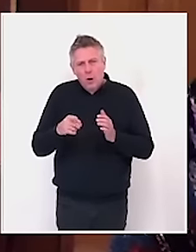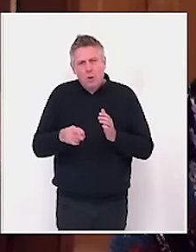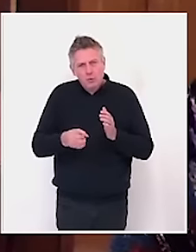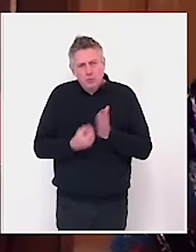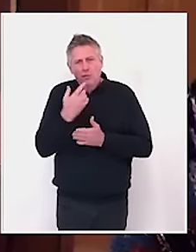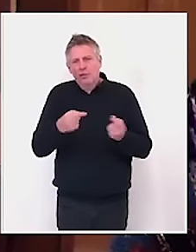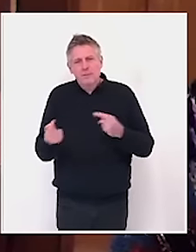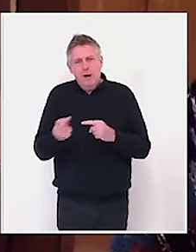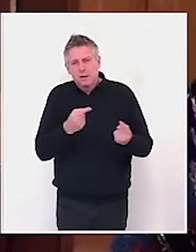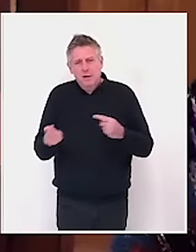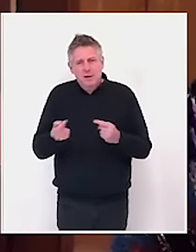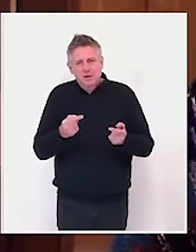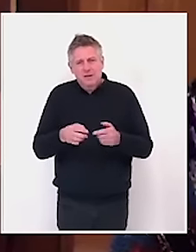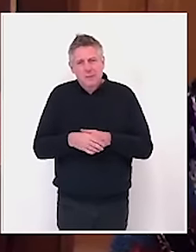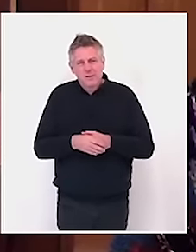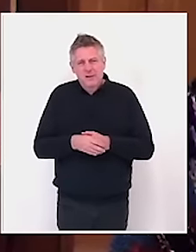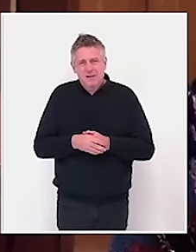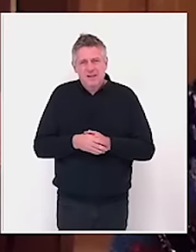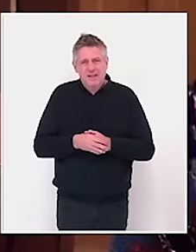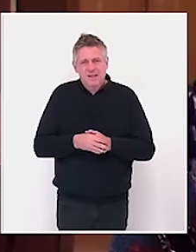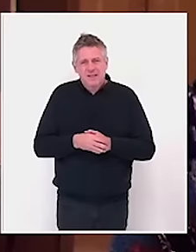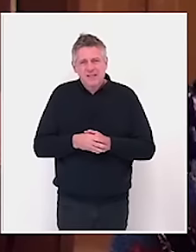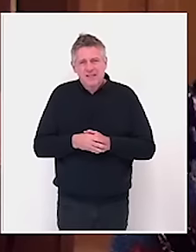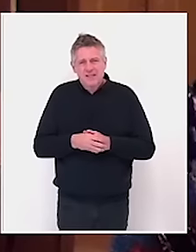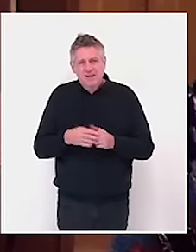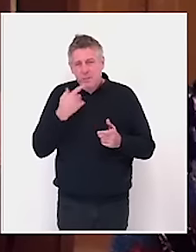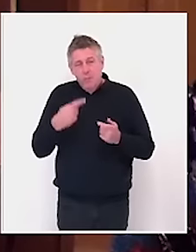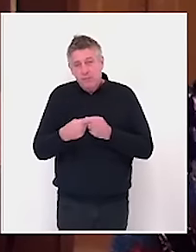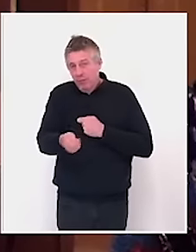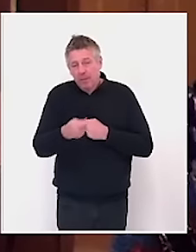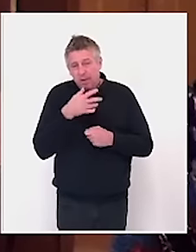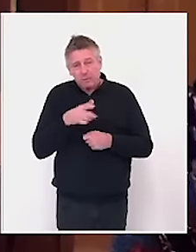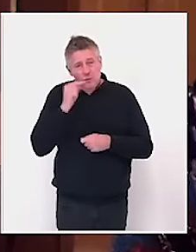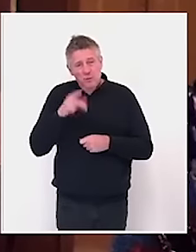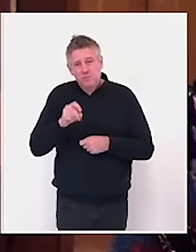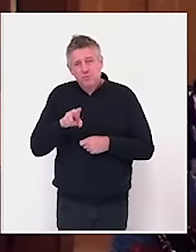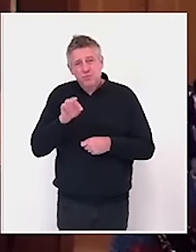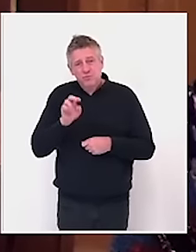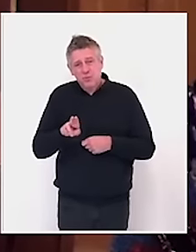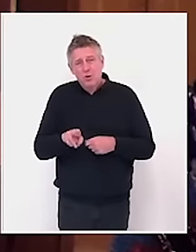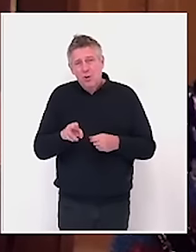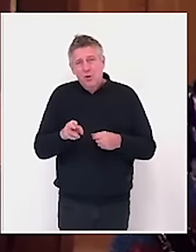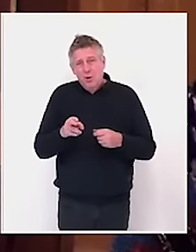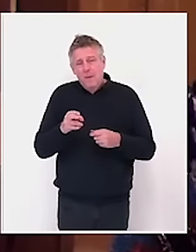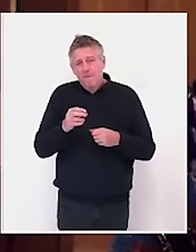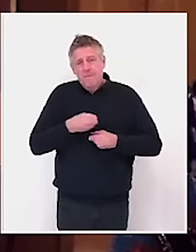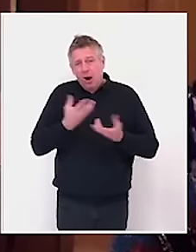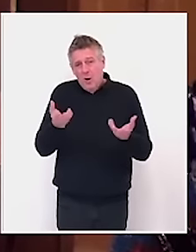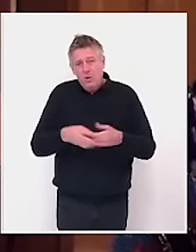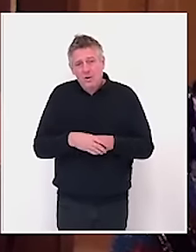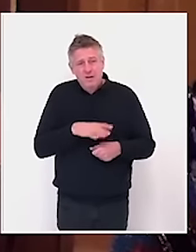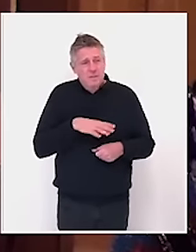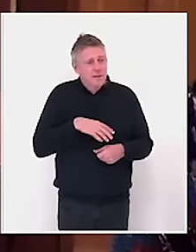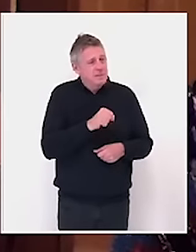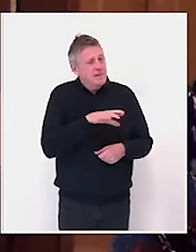Sinon, je vais attirer votre attention là-dessus, on va pas s'en sortir. Donc, Monsieur Poutou, je vais bien vous donner la parole. Je l'ai déjà donné à Madame Siari